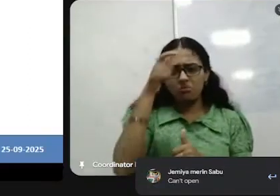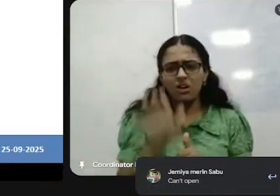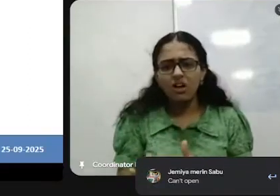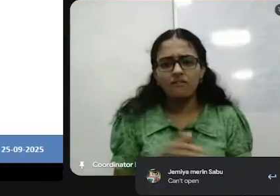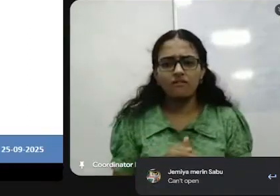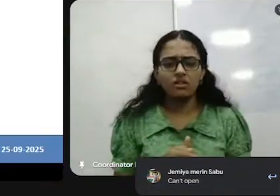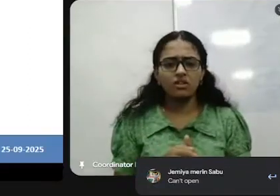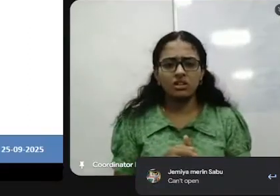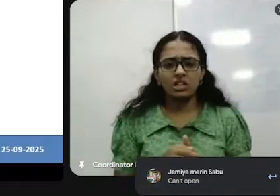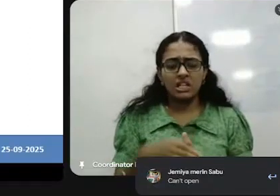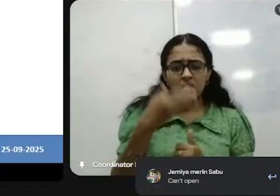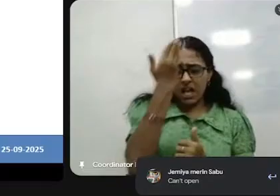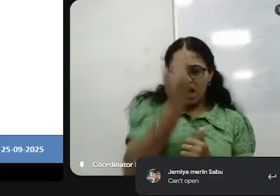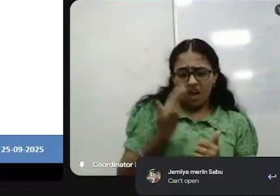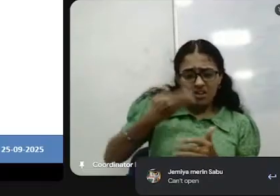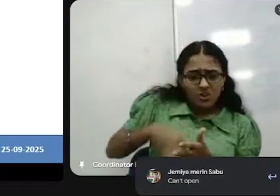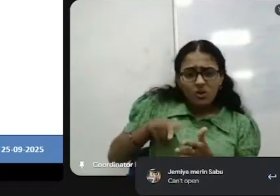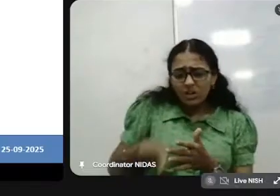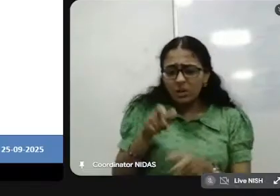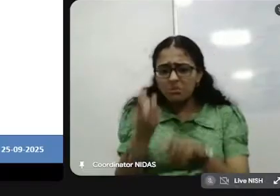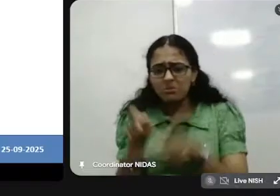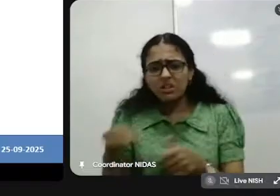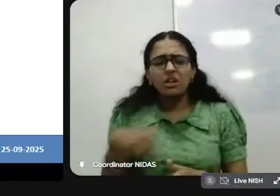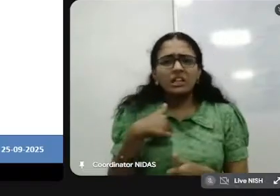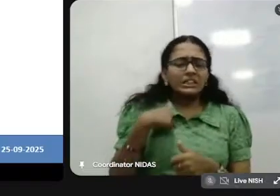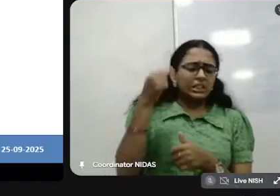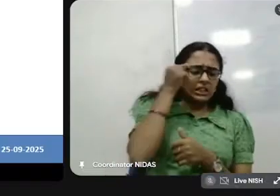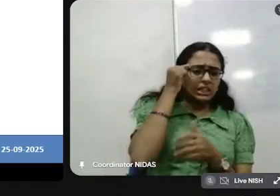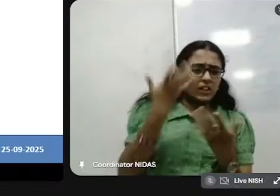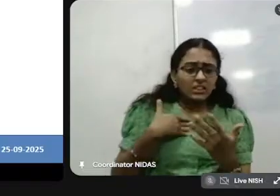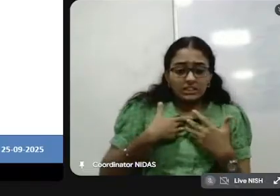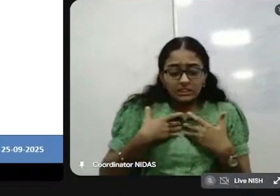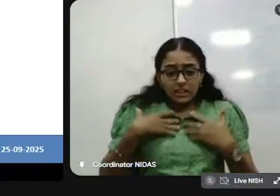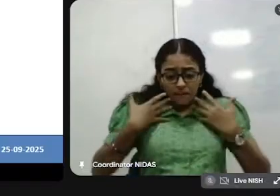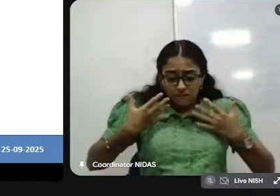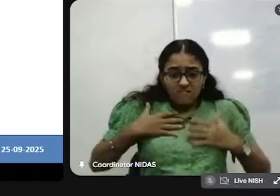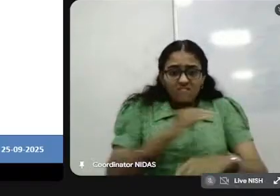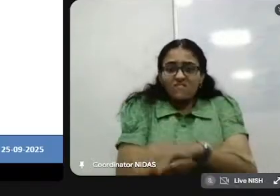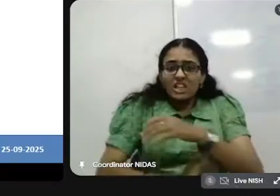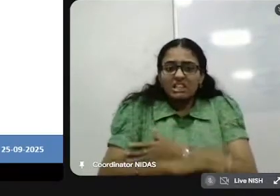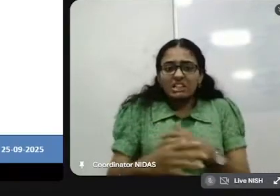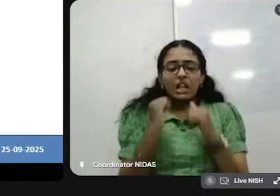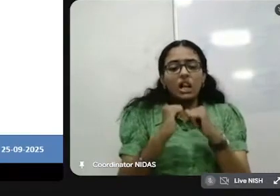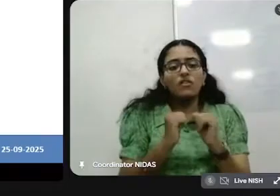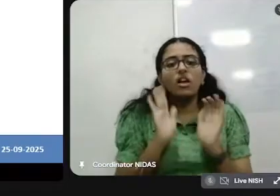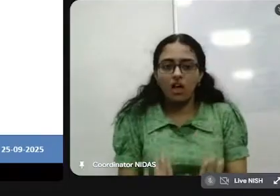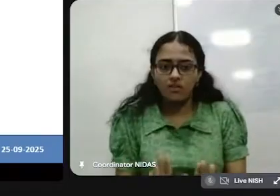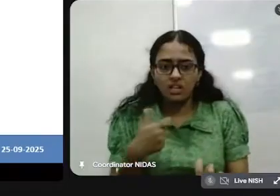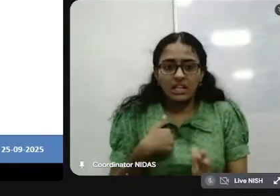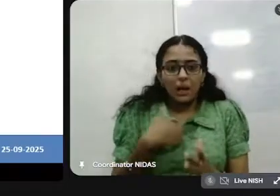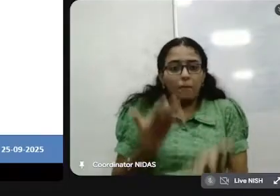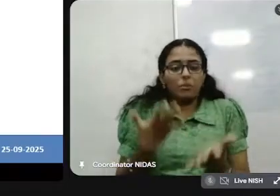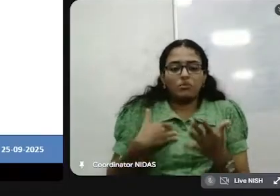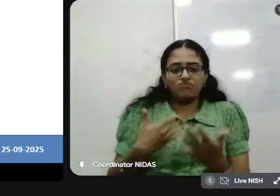പറയുന്നത്. സ്ട്രോക്ക് എന്ന് പറയുമ്പോൾ നമ്മുടെ മനസ്സിൽ കൂടുതലായിട്ട് വരുന്നത് അതിൻ്റെ ഒരു ശാരീരിക ബുദ്ധിമുട്ടുകളായിരിക്കാം. ഉദാഹരണം പറയുകയാണെങ്കിൽ